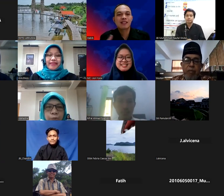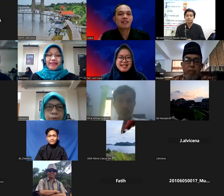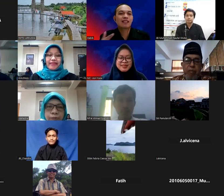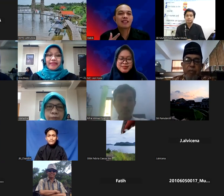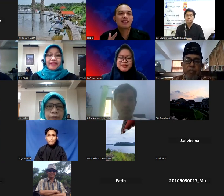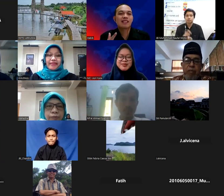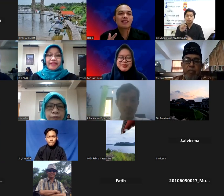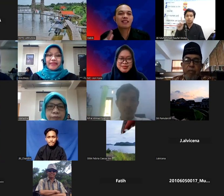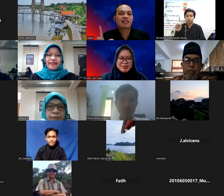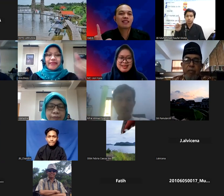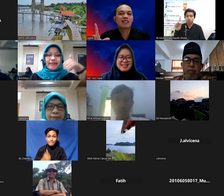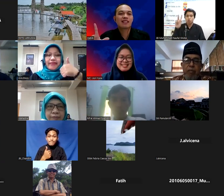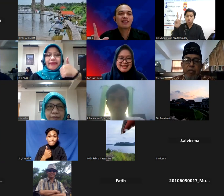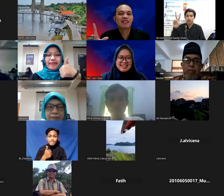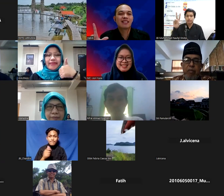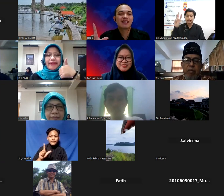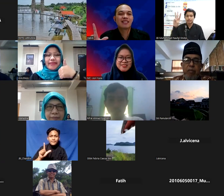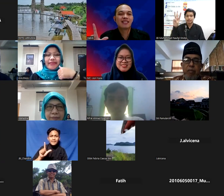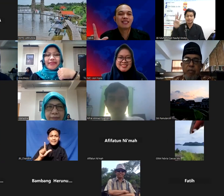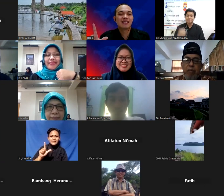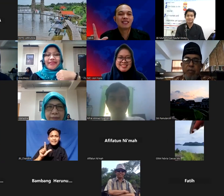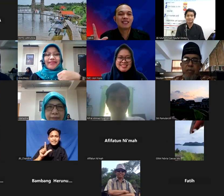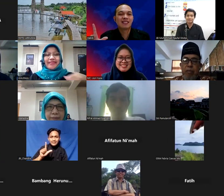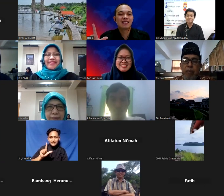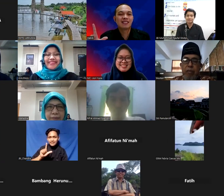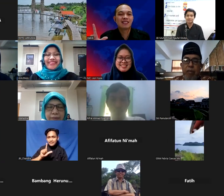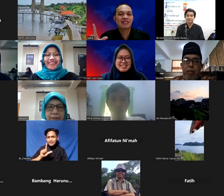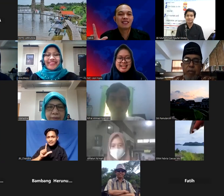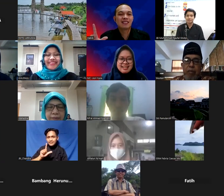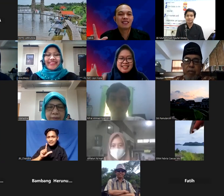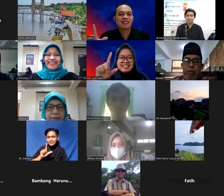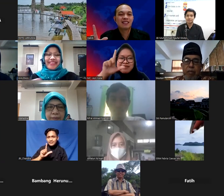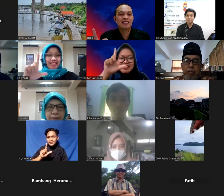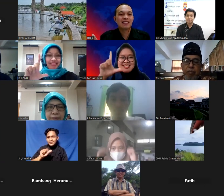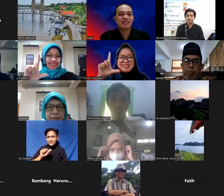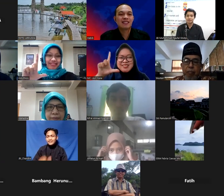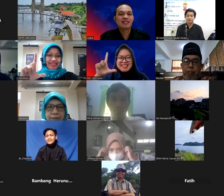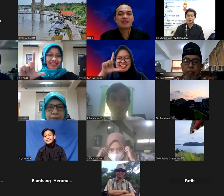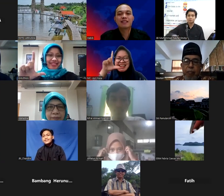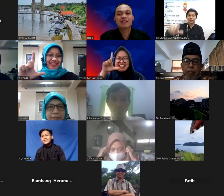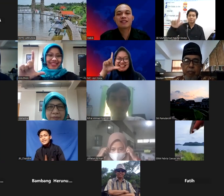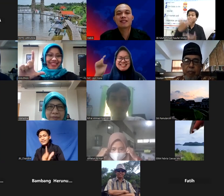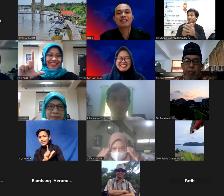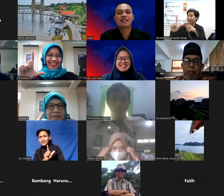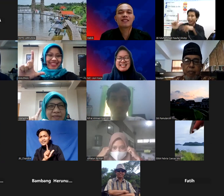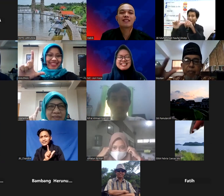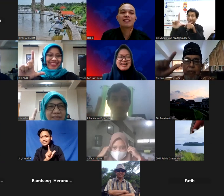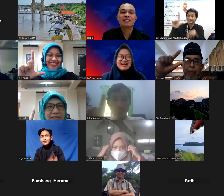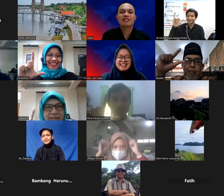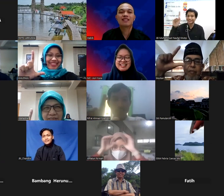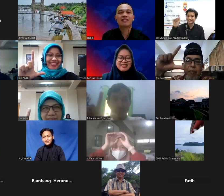arahan satu dua tiga salam literasi juga